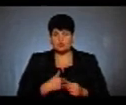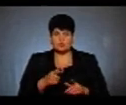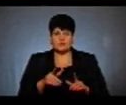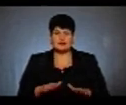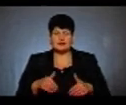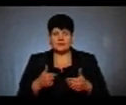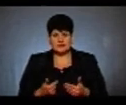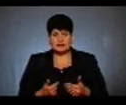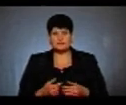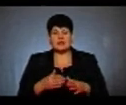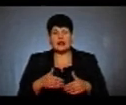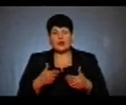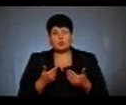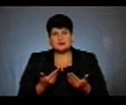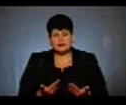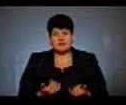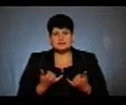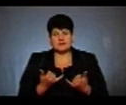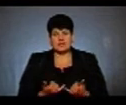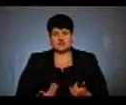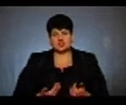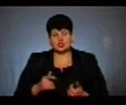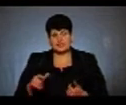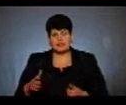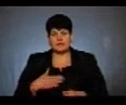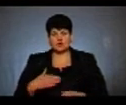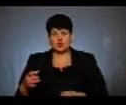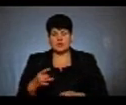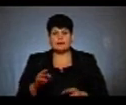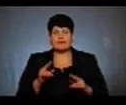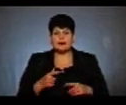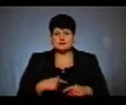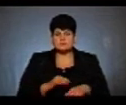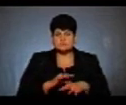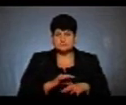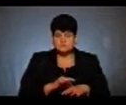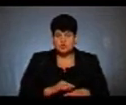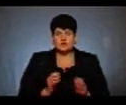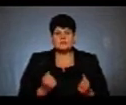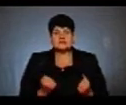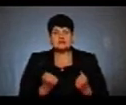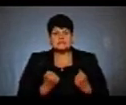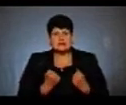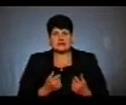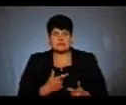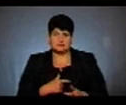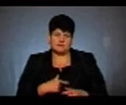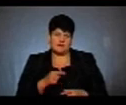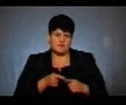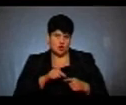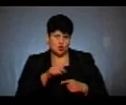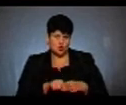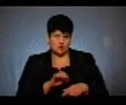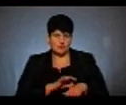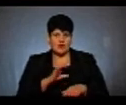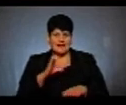дали основні рекомендації для жителів, зокрема, нашого регіону, як поводитися, щоб вберегтися від такого небезпечного захворювання,